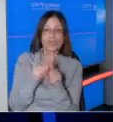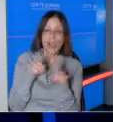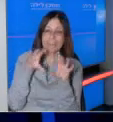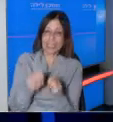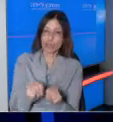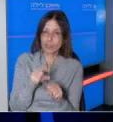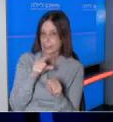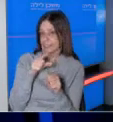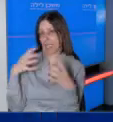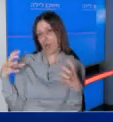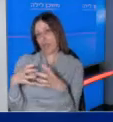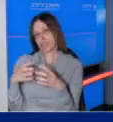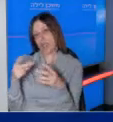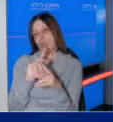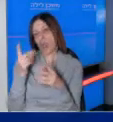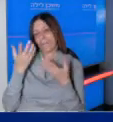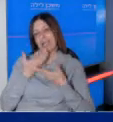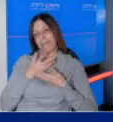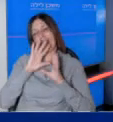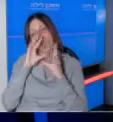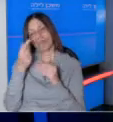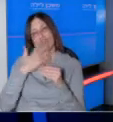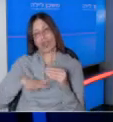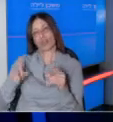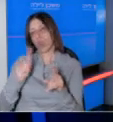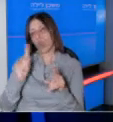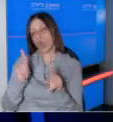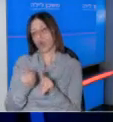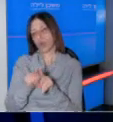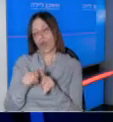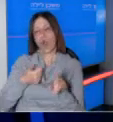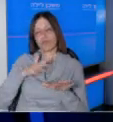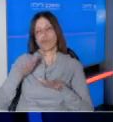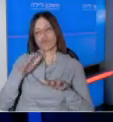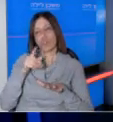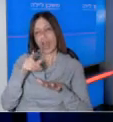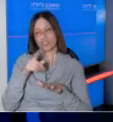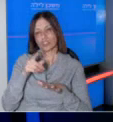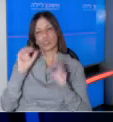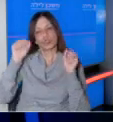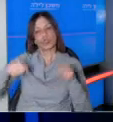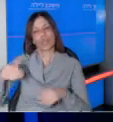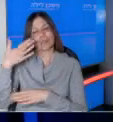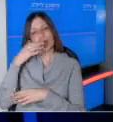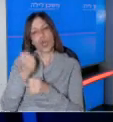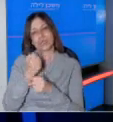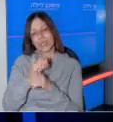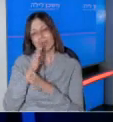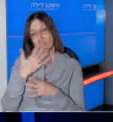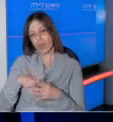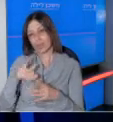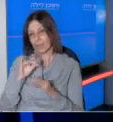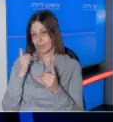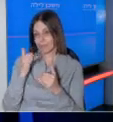של קואליציה, אתה יודע, אתה לא מקבל את כל תאוותך בידך. זה לא כמו ראש ממשלה ששולט במדינה ועושה מה שהוא רוצה, לא ככה? לגמרי, אבל אמר קודם, קשוט את עצמך